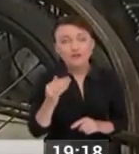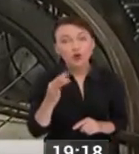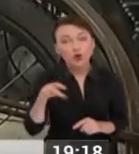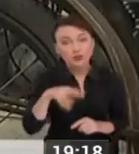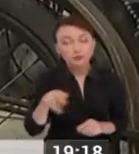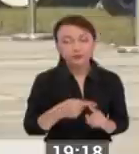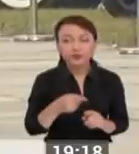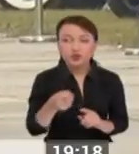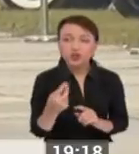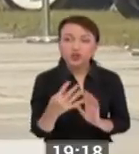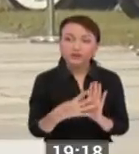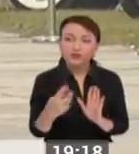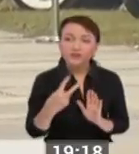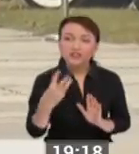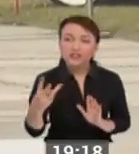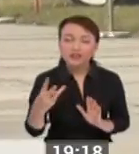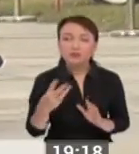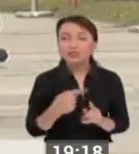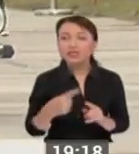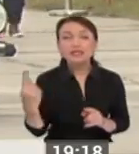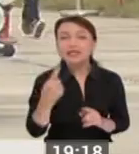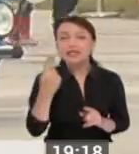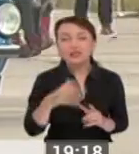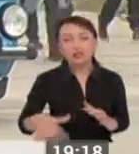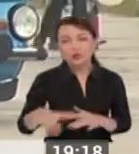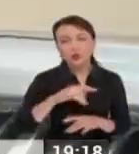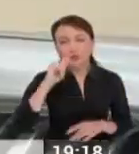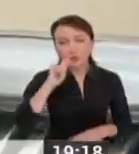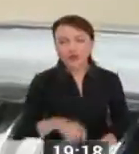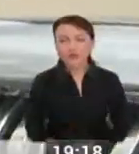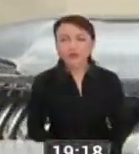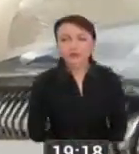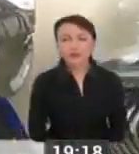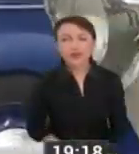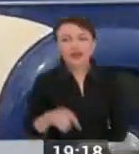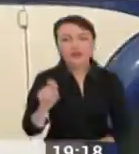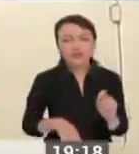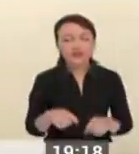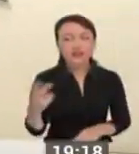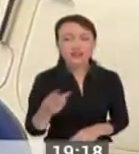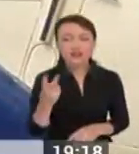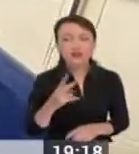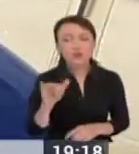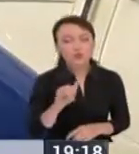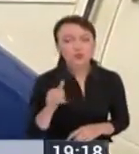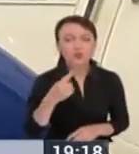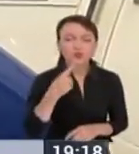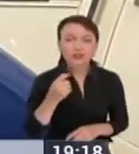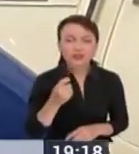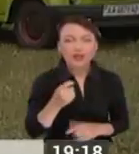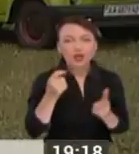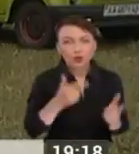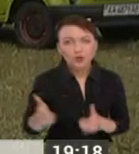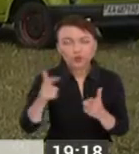випущений у 1923 і є єдиним на території України. Фестиваль, який триватиме у суботу та неділю,